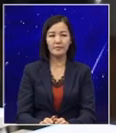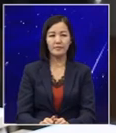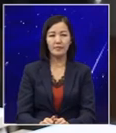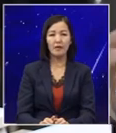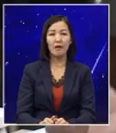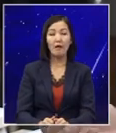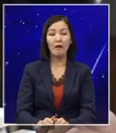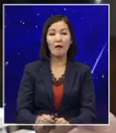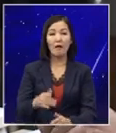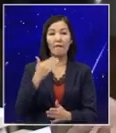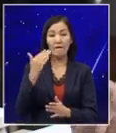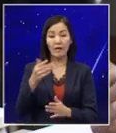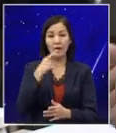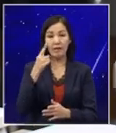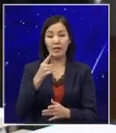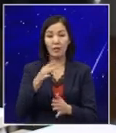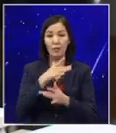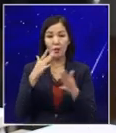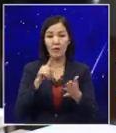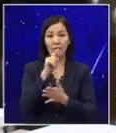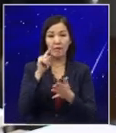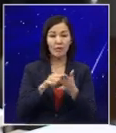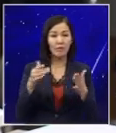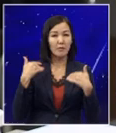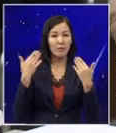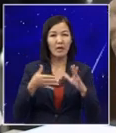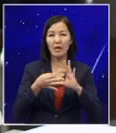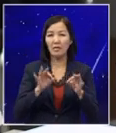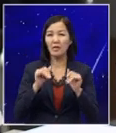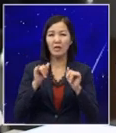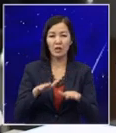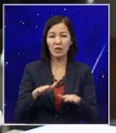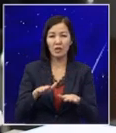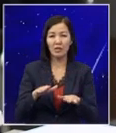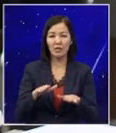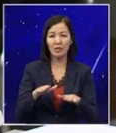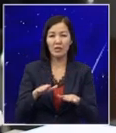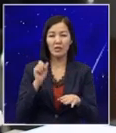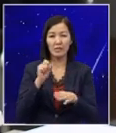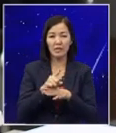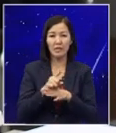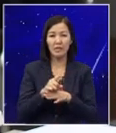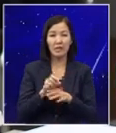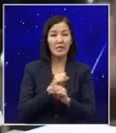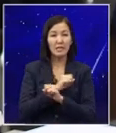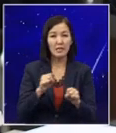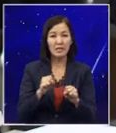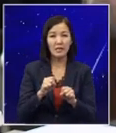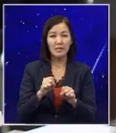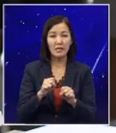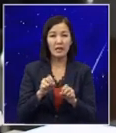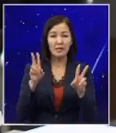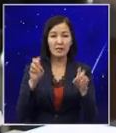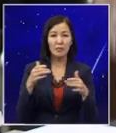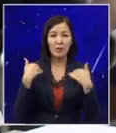Вы поднимаете многие важные вопросы, однако не предлагаете конкретных методов для решения этих задач. Нельзя просто выставить тему на обсуждение.